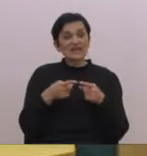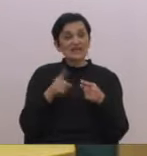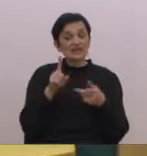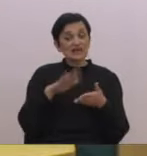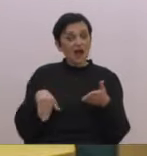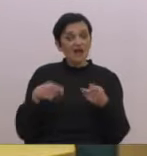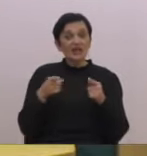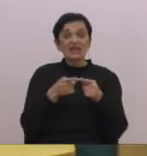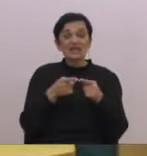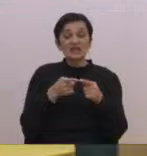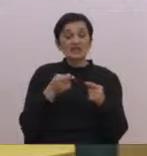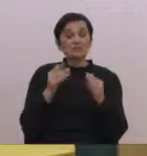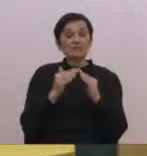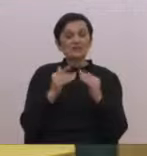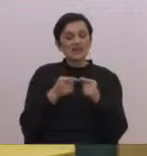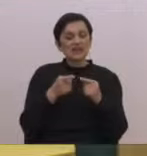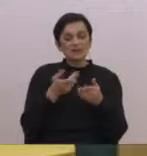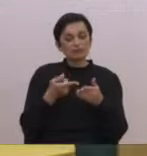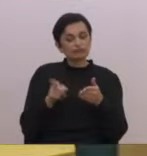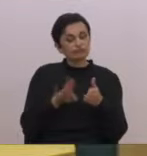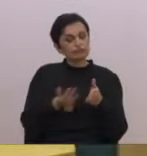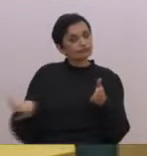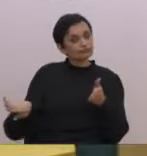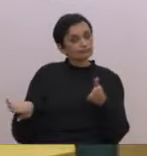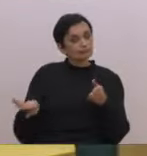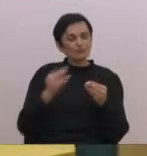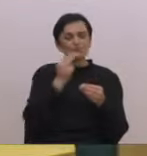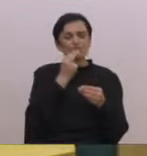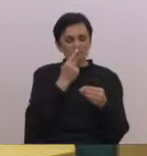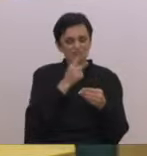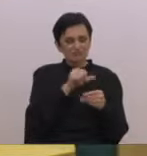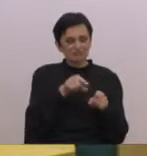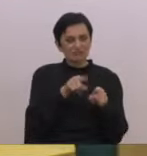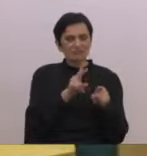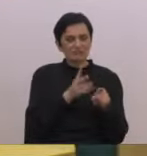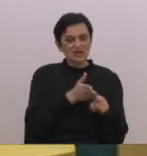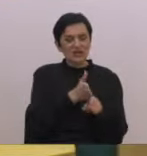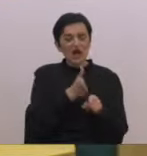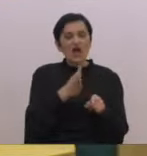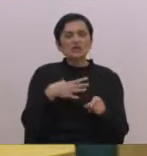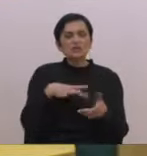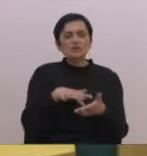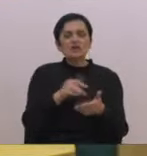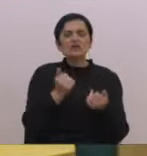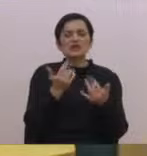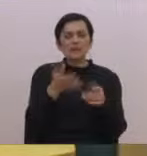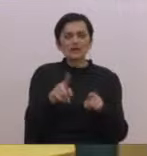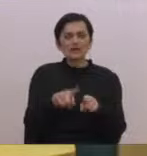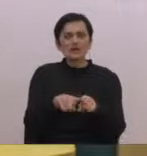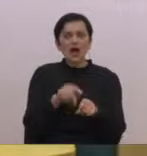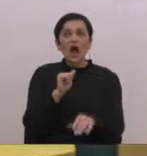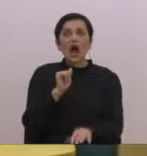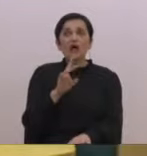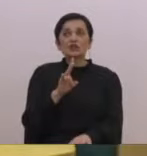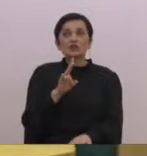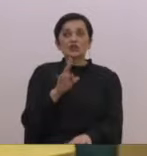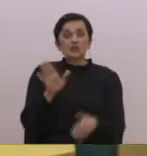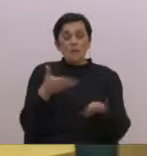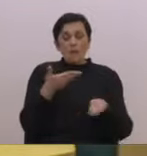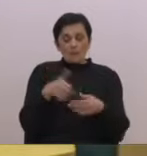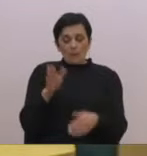kira gamoritskhuli ak minis kira, ro gaitanos tavli. Ai me gekitkhebit ramdenia aseti Tbilisi. An ramdenia aseti